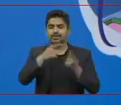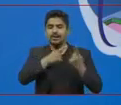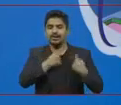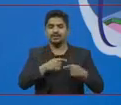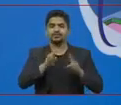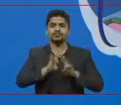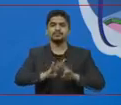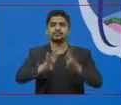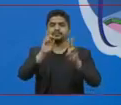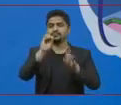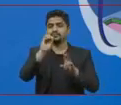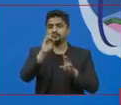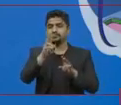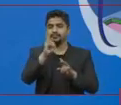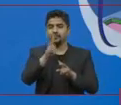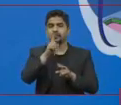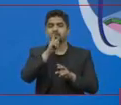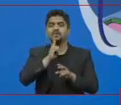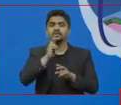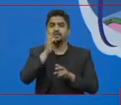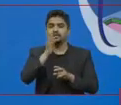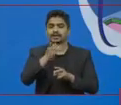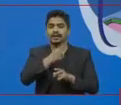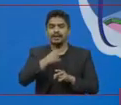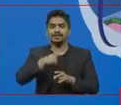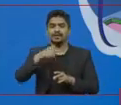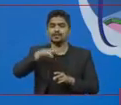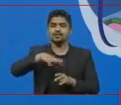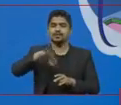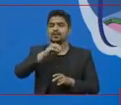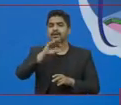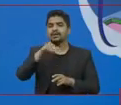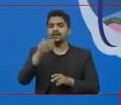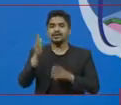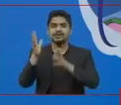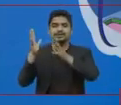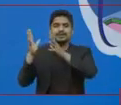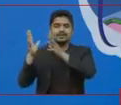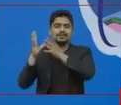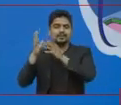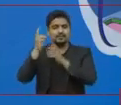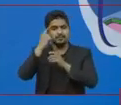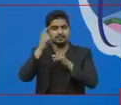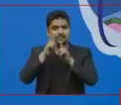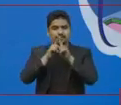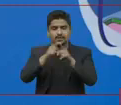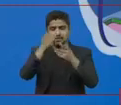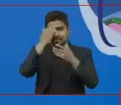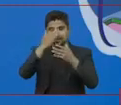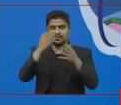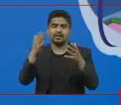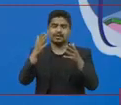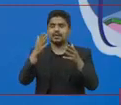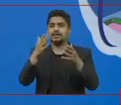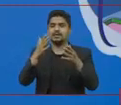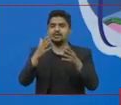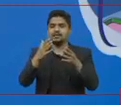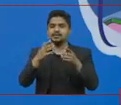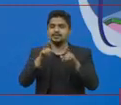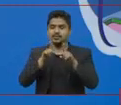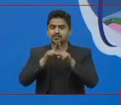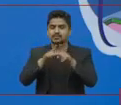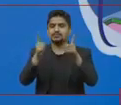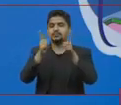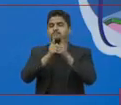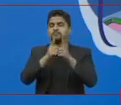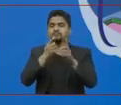मङ्गलमय शुभकामना दिँदै यस वर्षले हामी सबैलाई जिम्मेवारी बोधका साथ यो महामारी विरुद्ध लड्ने शक्ति प्रदान